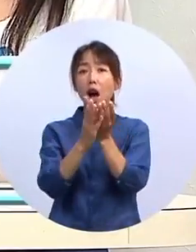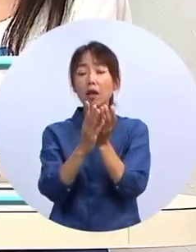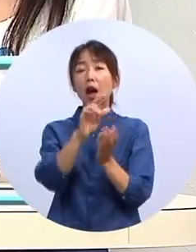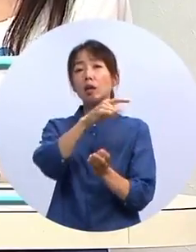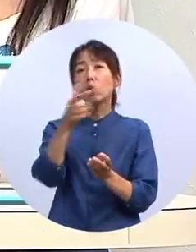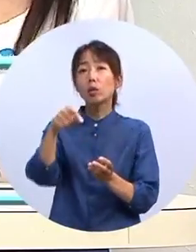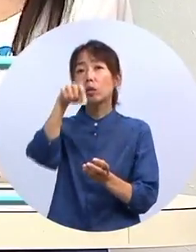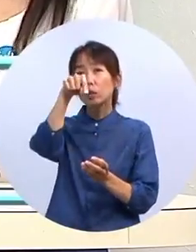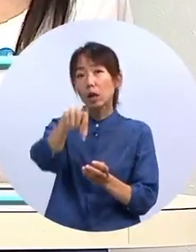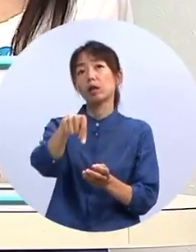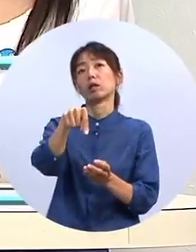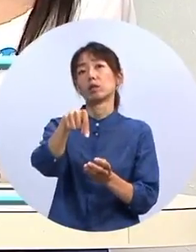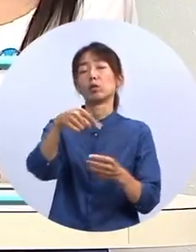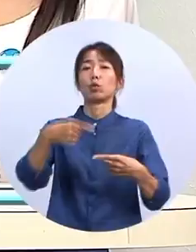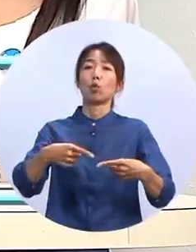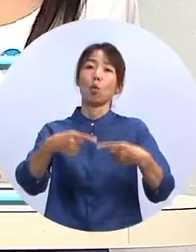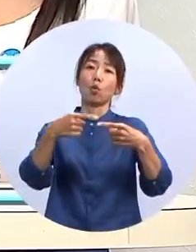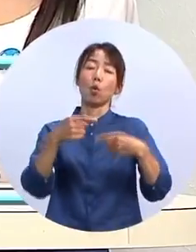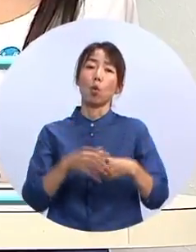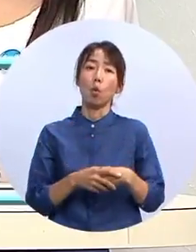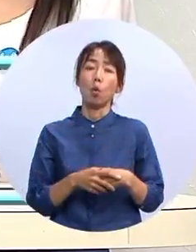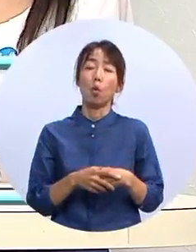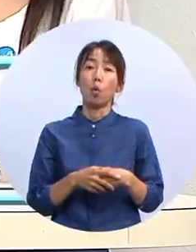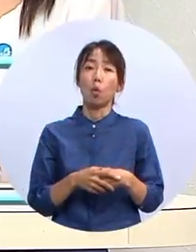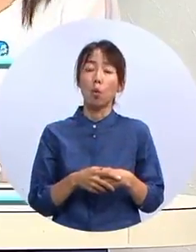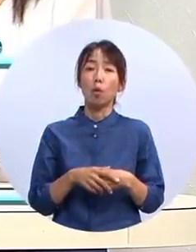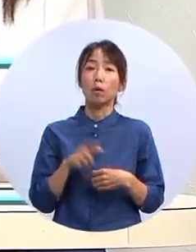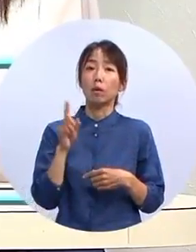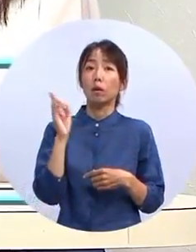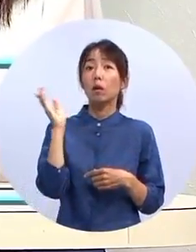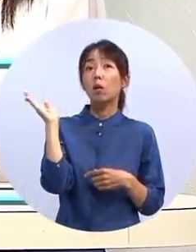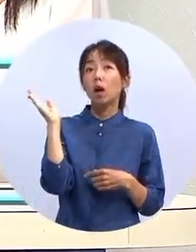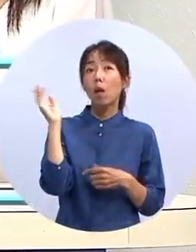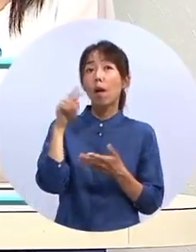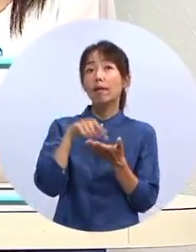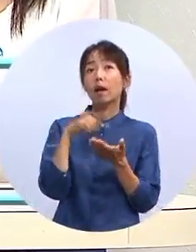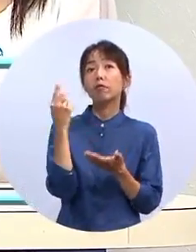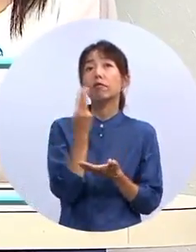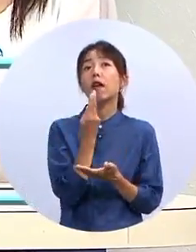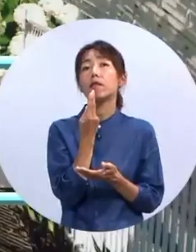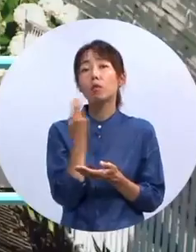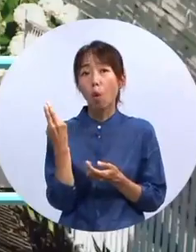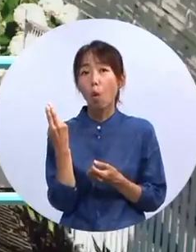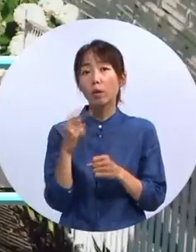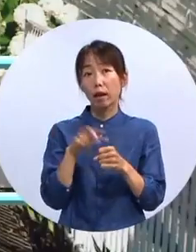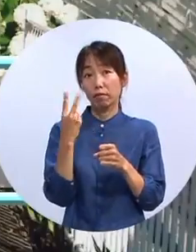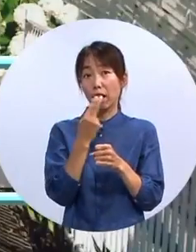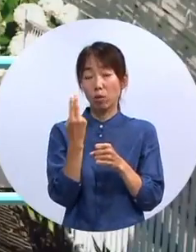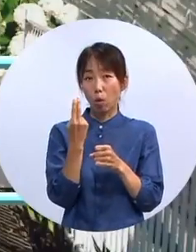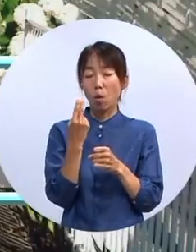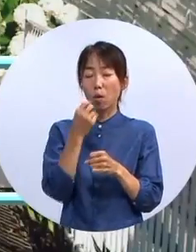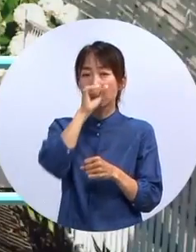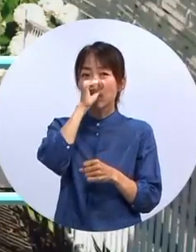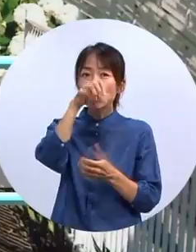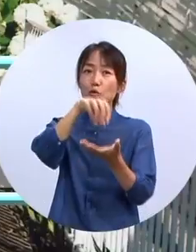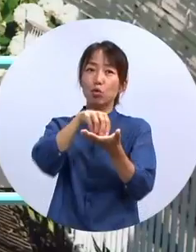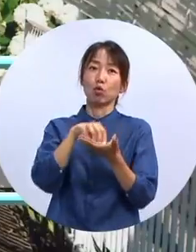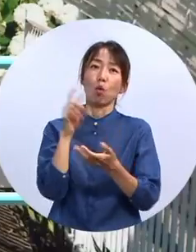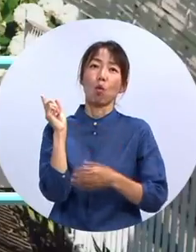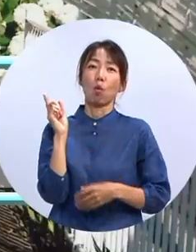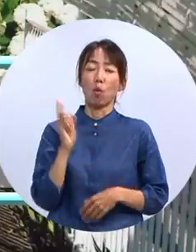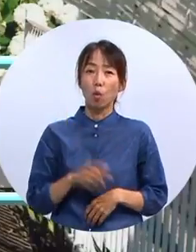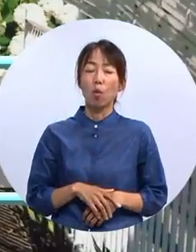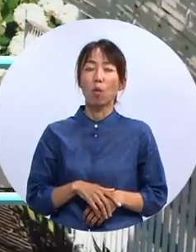対する賞です。こちらが昨年度の優秀作品になります。 はい、お花も綺麗に咲いてます